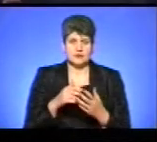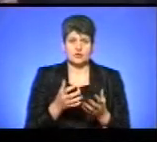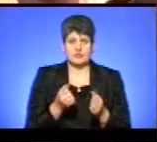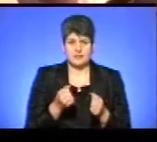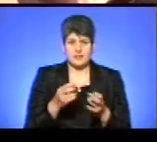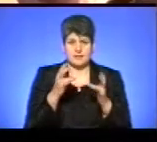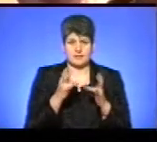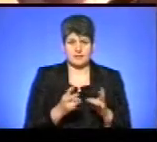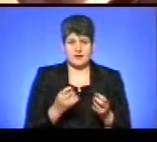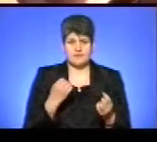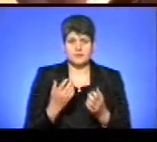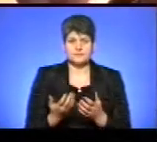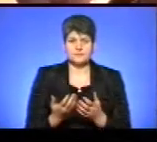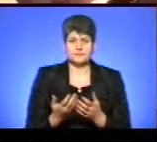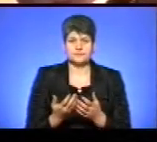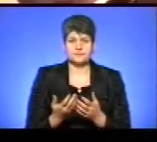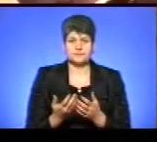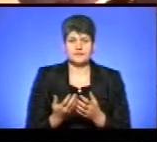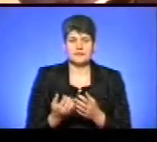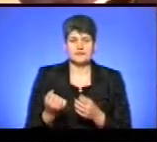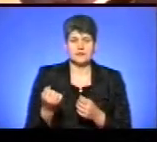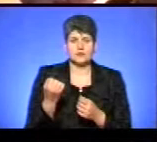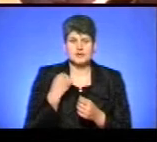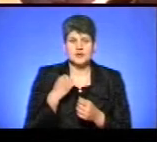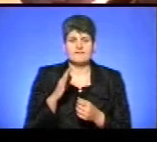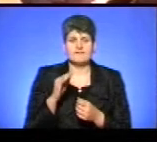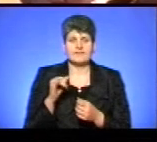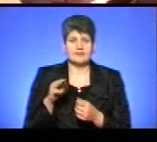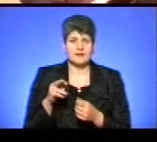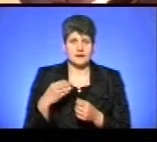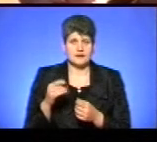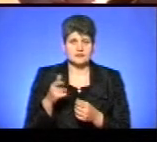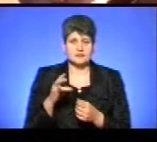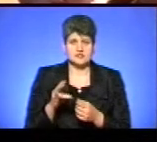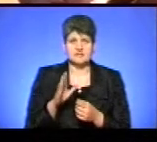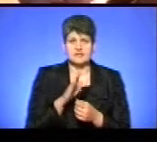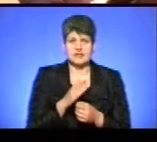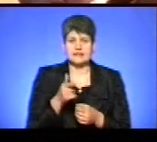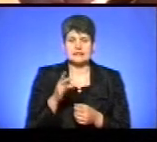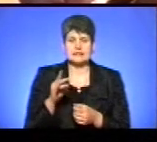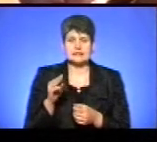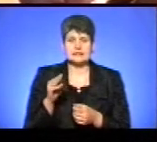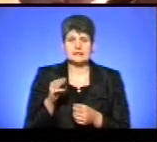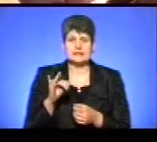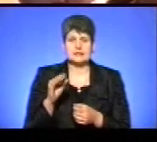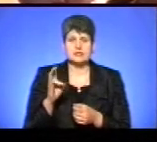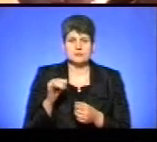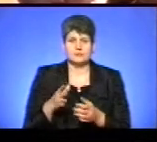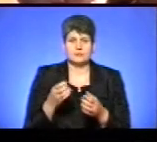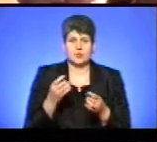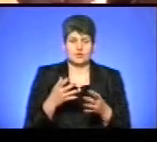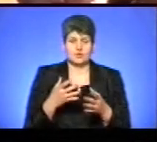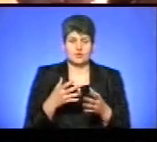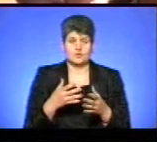травми. Дарендех наніс удар Віталію Гнатишину. Віталій Гнатишин вже просто такими